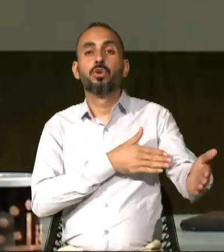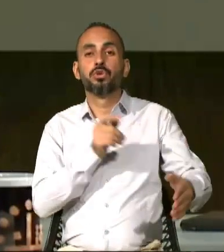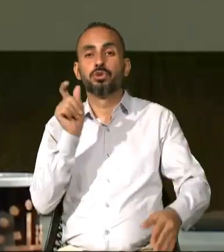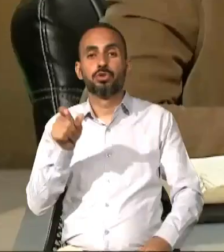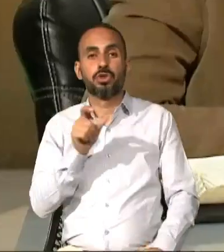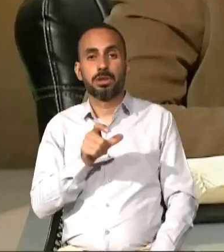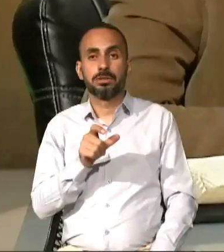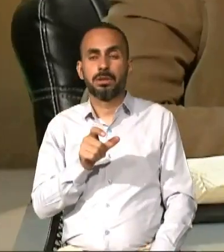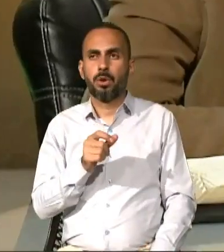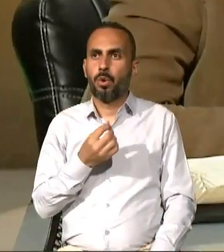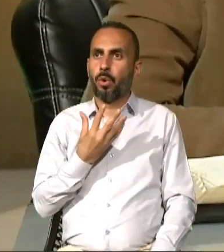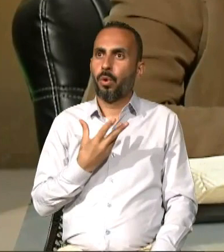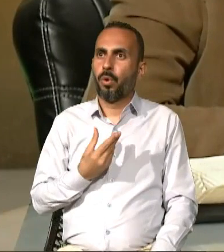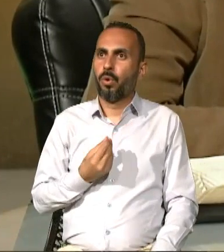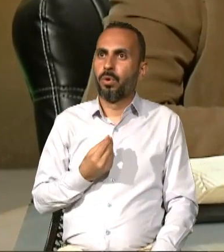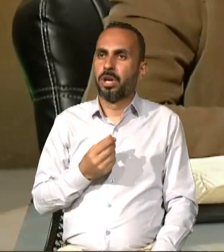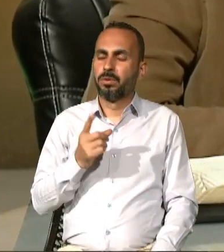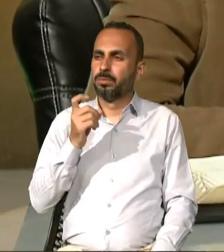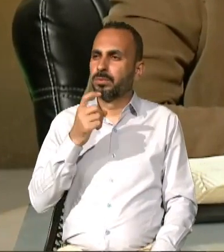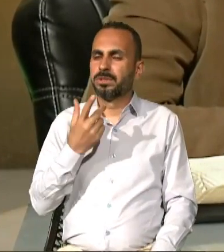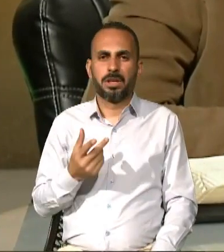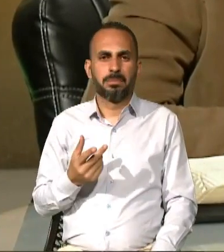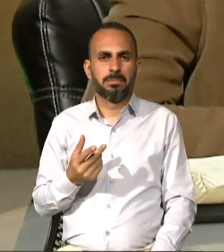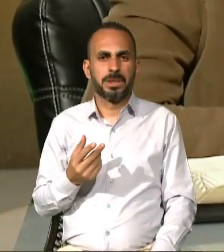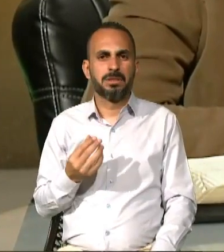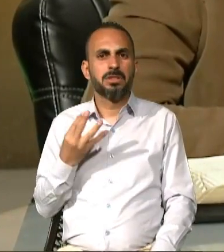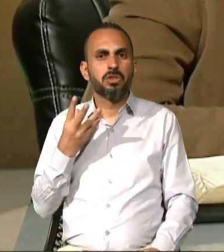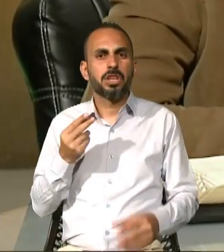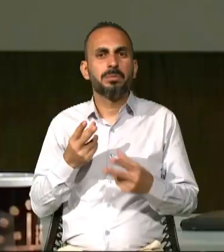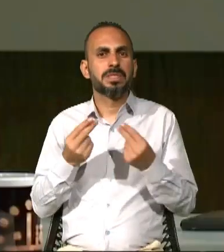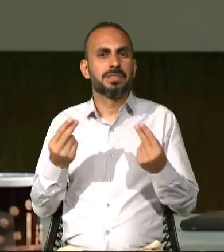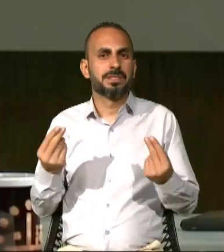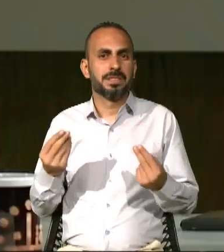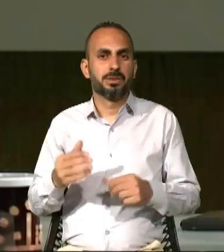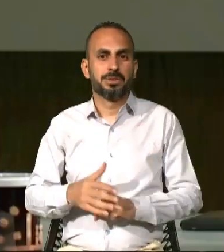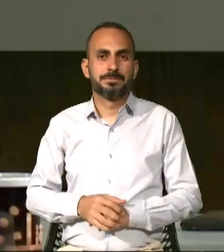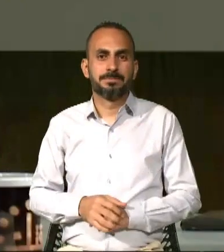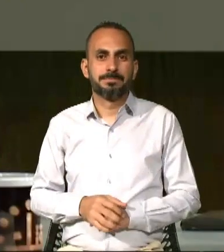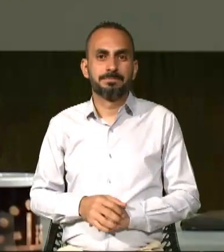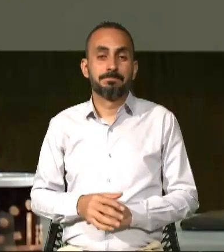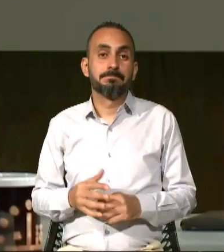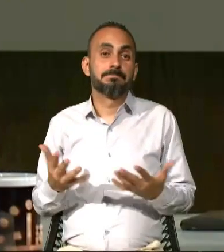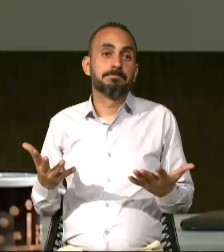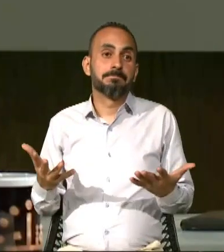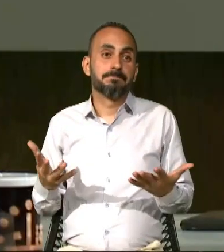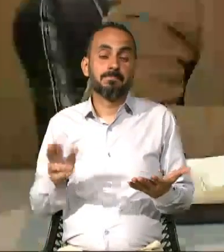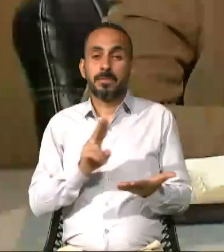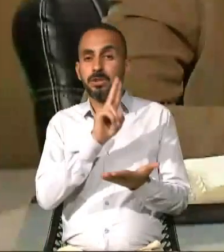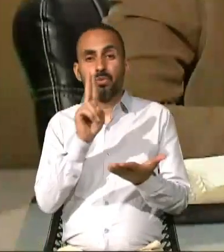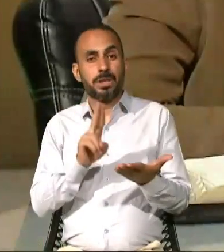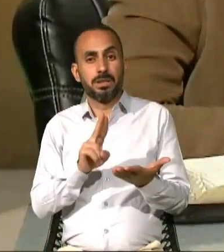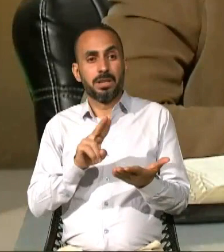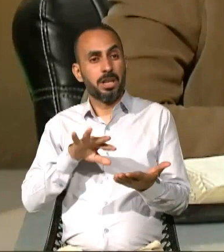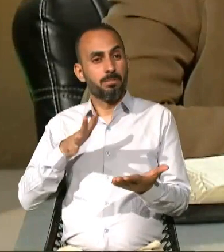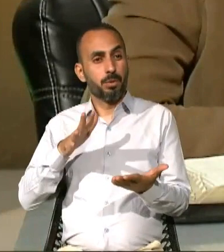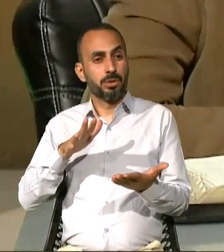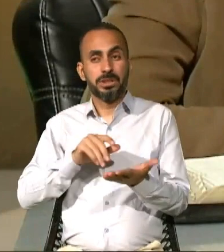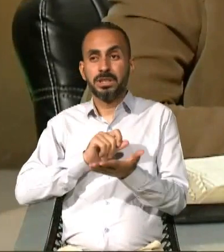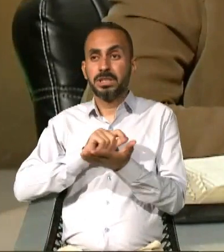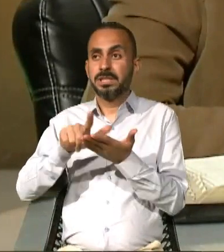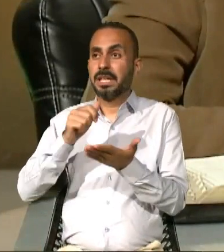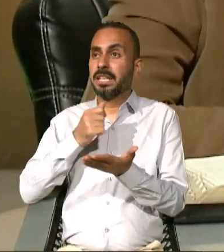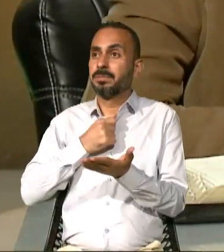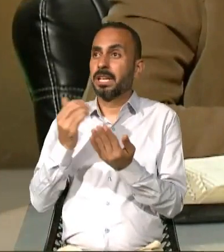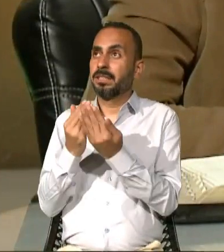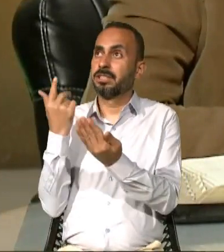ده؟ عدد مش قليل. عدد كبير قوي. يس. طيب فهل دول ممكن توصل لهم رسالة؟ ألف احنا عمرنا ما هنقدر نوصل